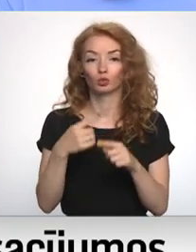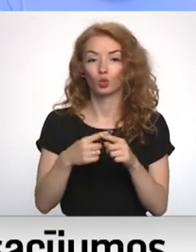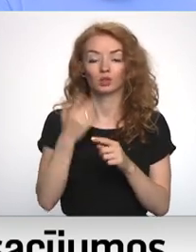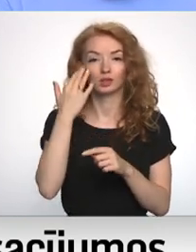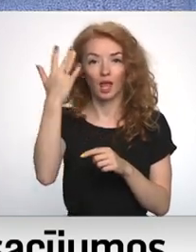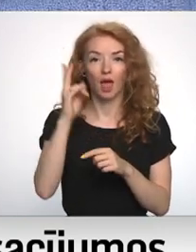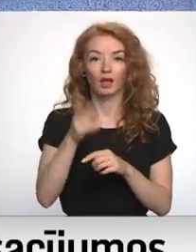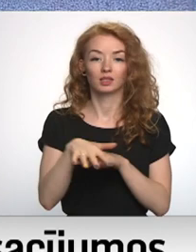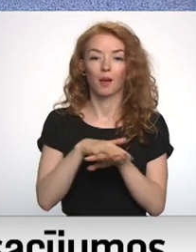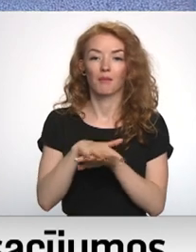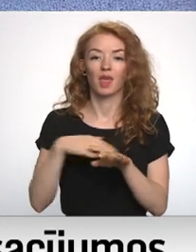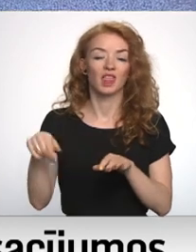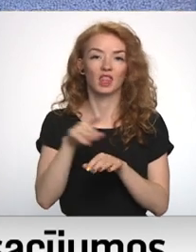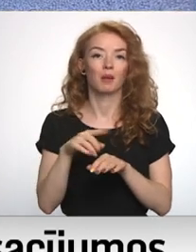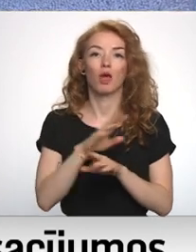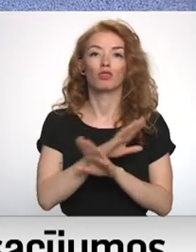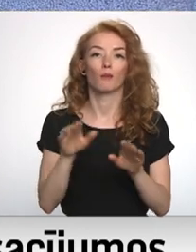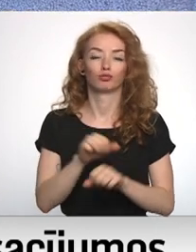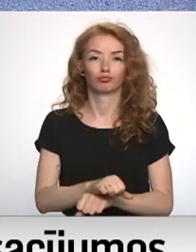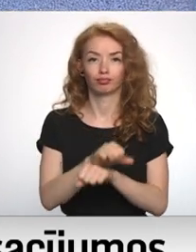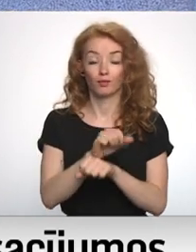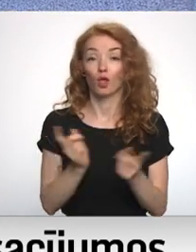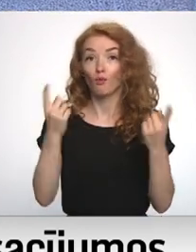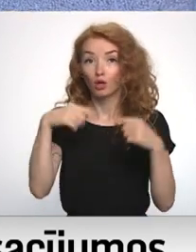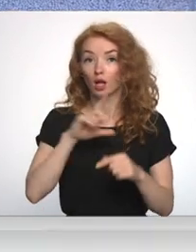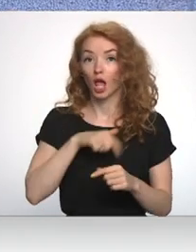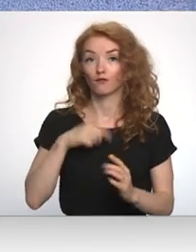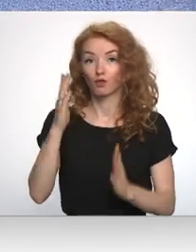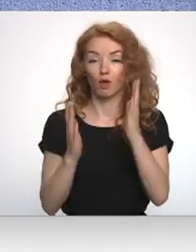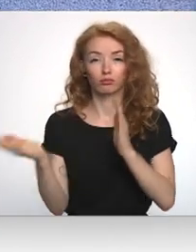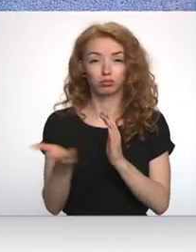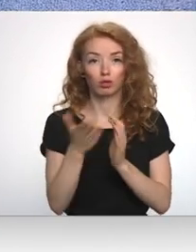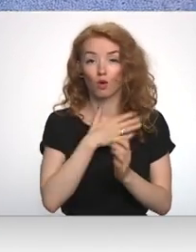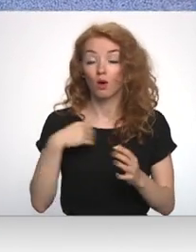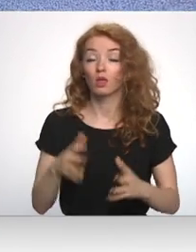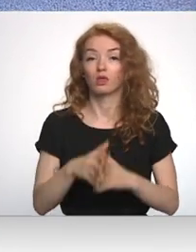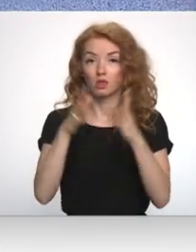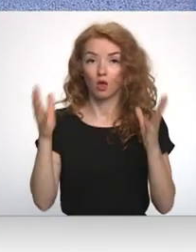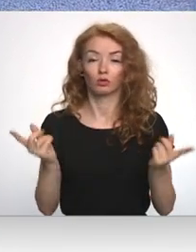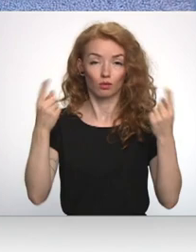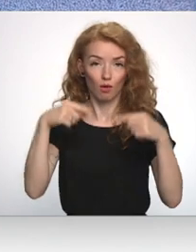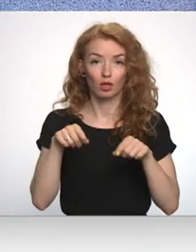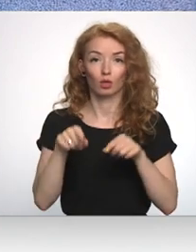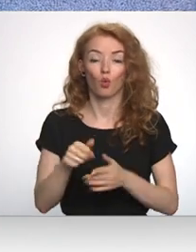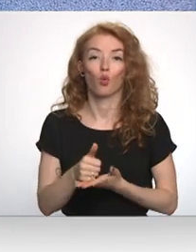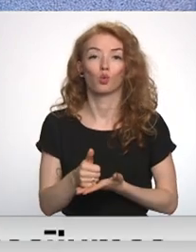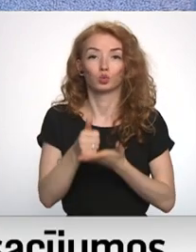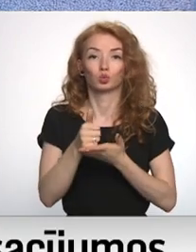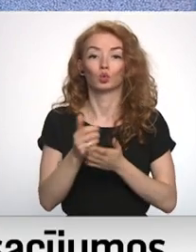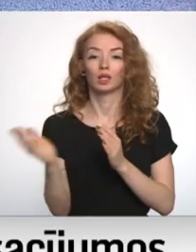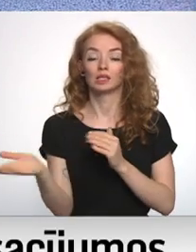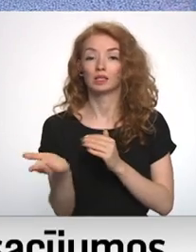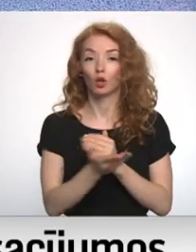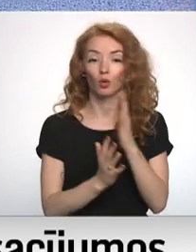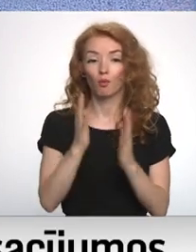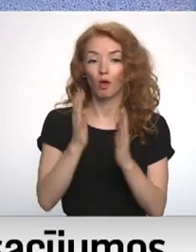sabiedrība neiebildīs. Ciršanas apjomi Latvijas mežos jau šobrīd ir pārmērīgi. Jau šobrīd viņi tiek uzturēti, izcērtot